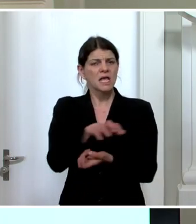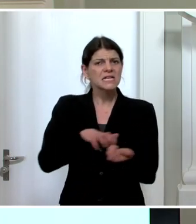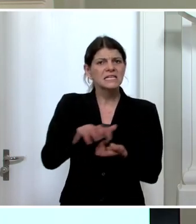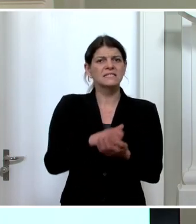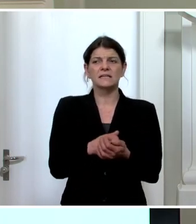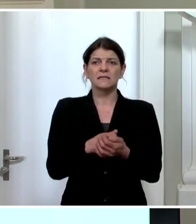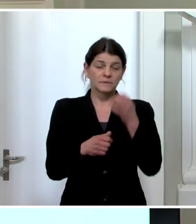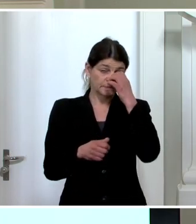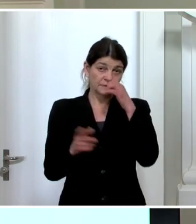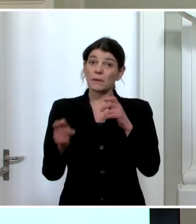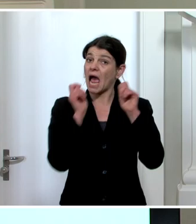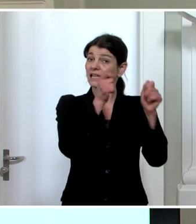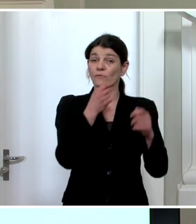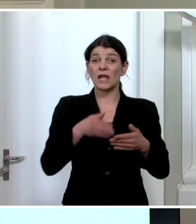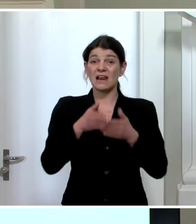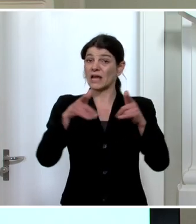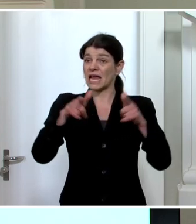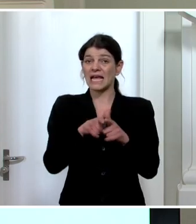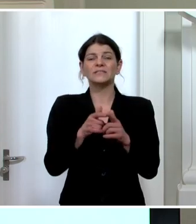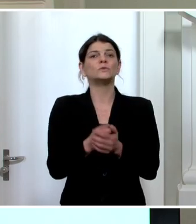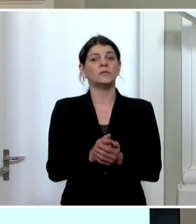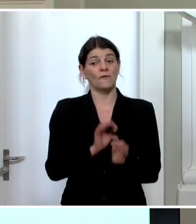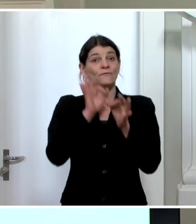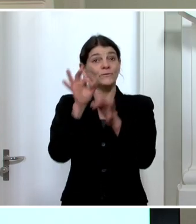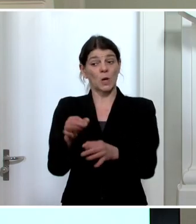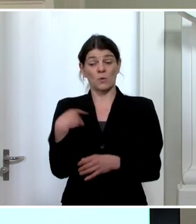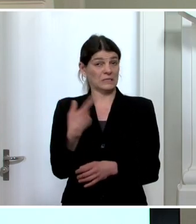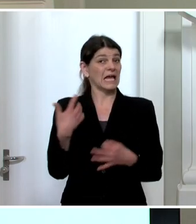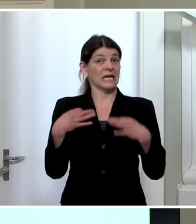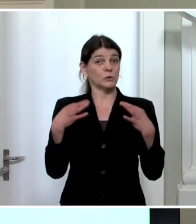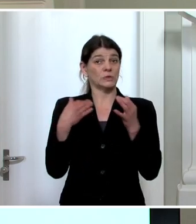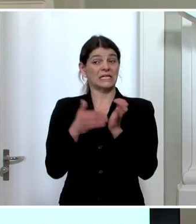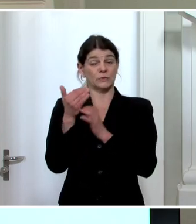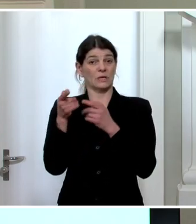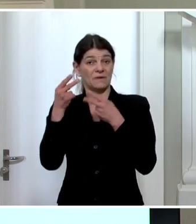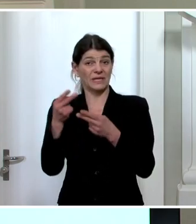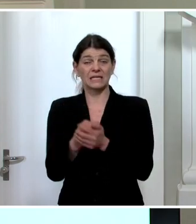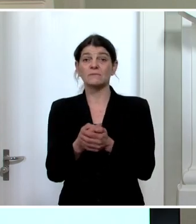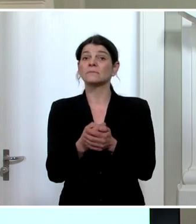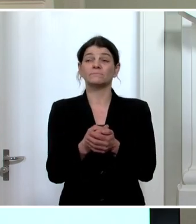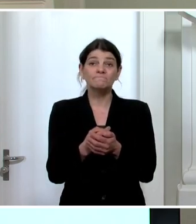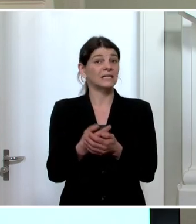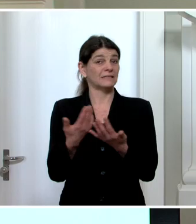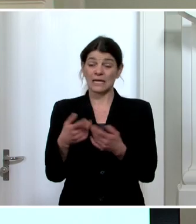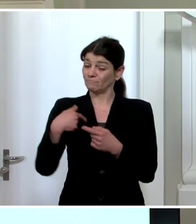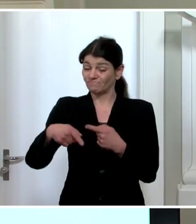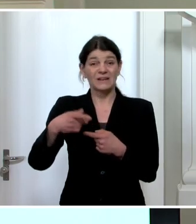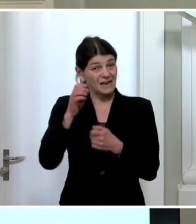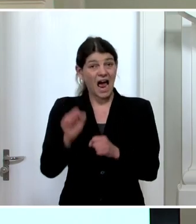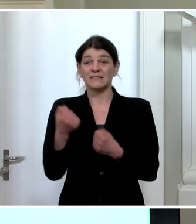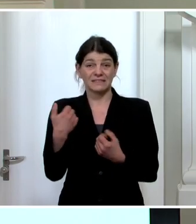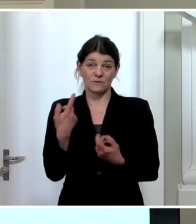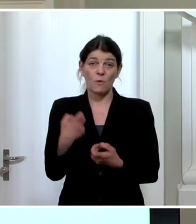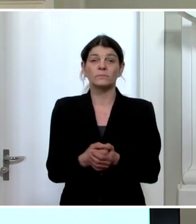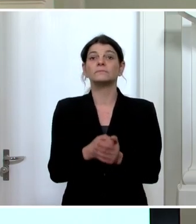die Beantragung von Hilfeleistungen zugunsten unseres Gesundheitswesens nicht ausgeschlossen werden können, befasst sich